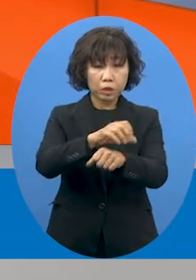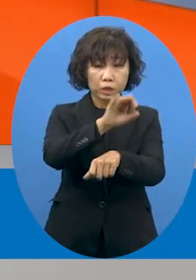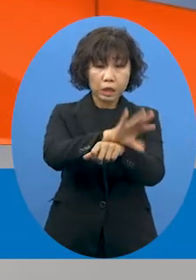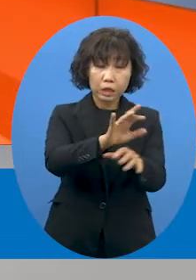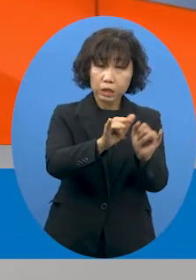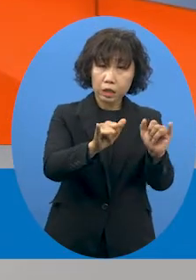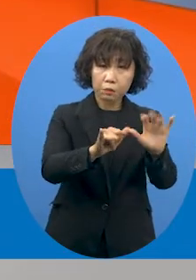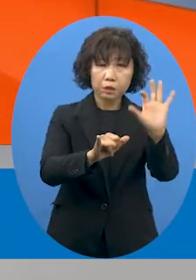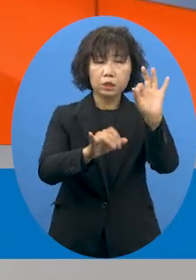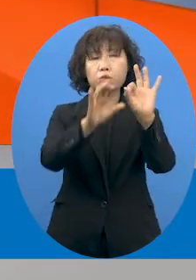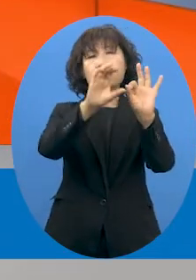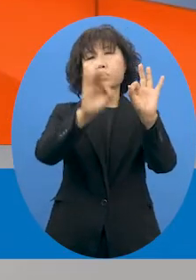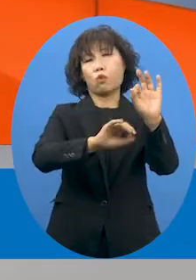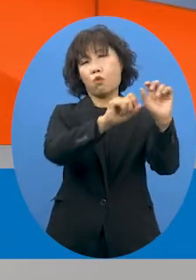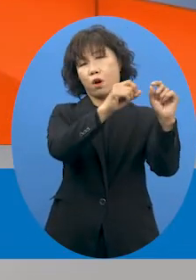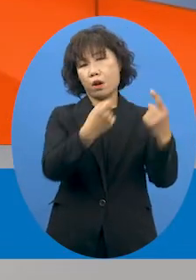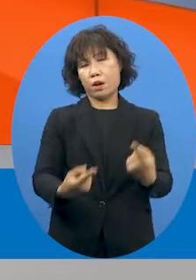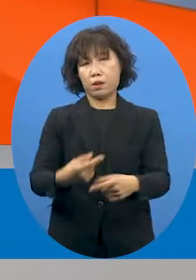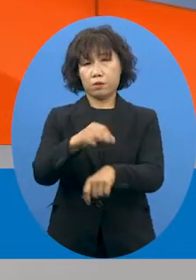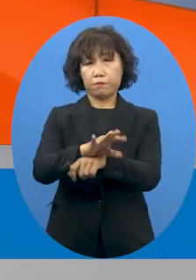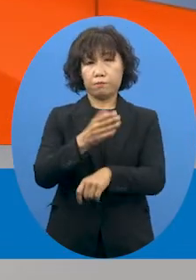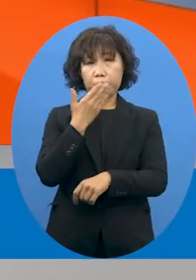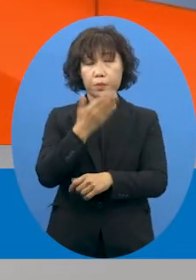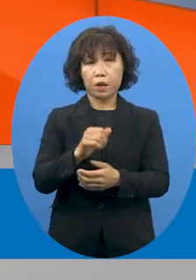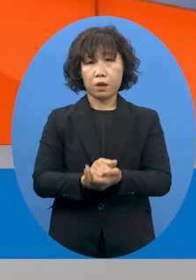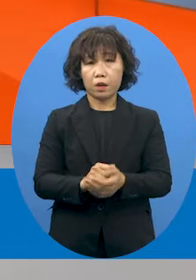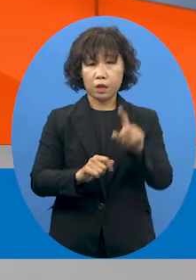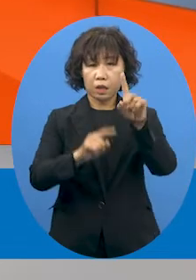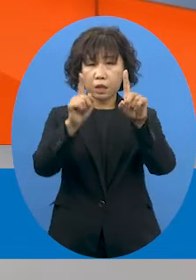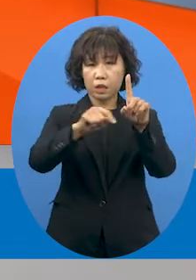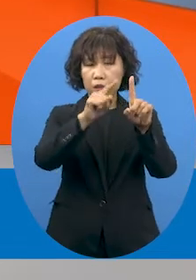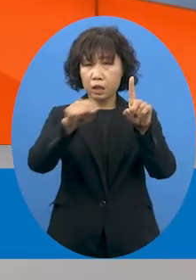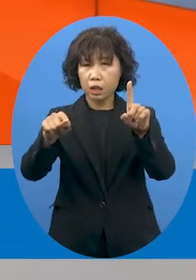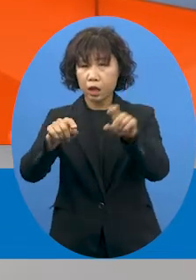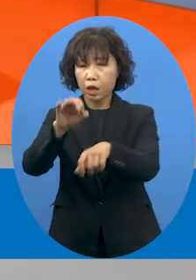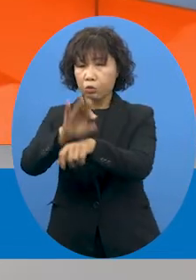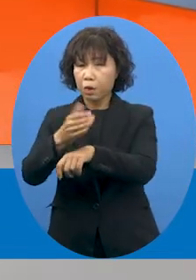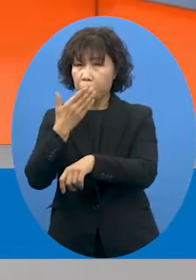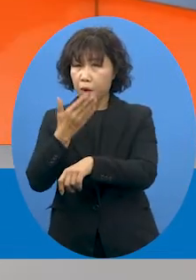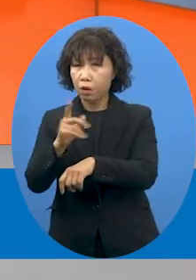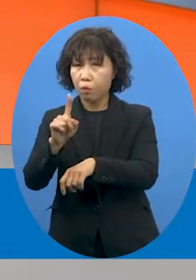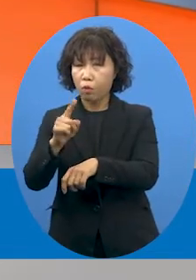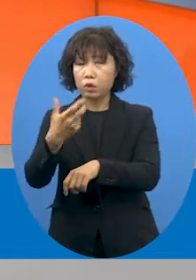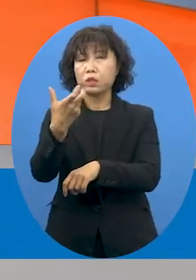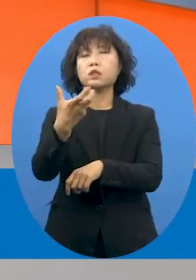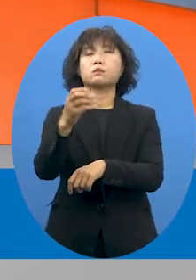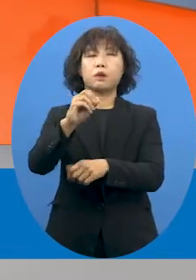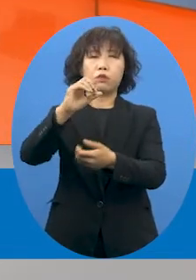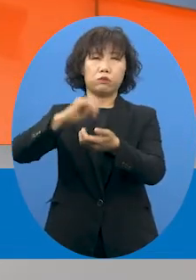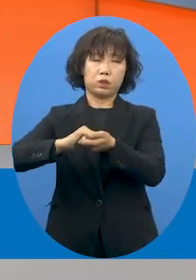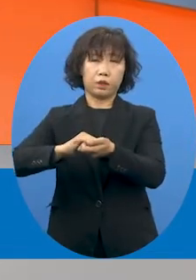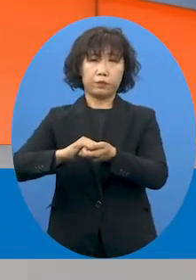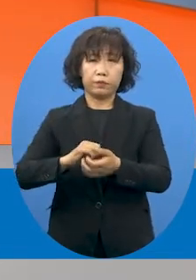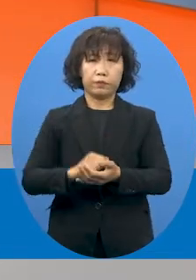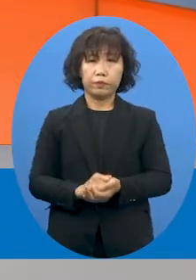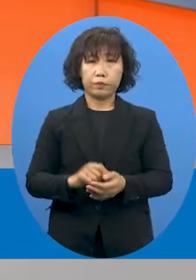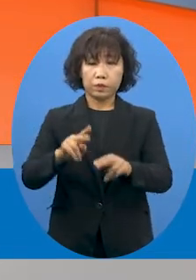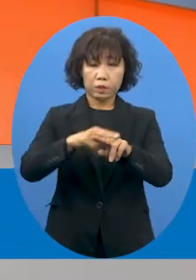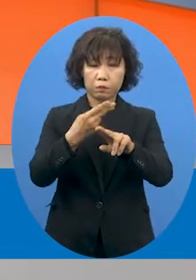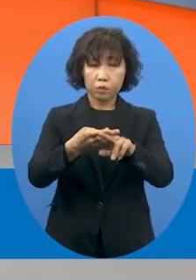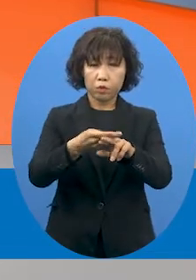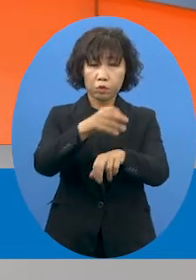10% 할인된 금액으로 구매할 수 있습니다 1인당 구매 가능 개수 는 월 70만원 까지 입니다